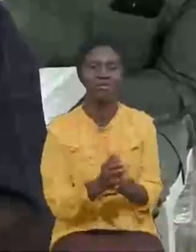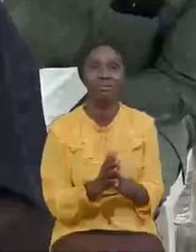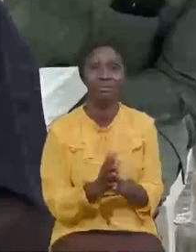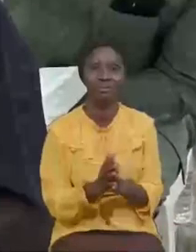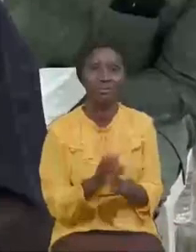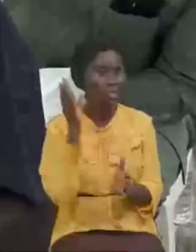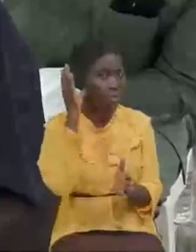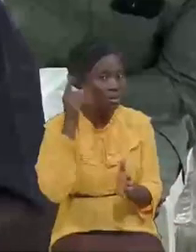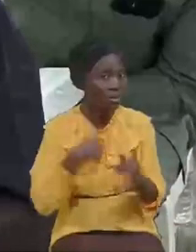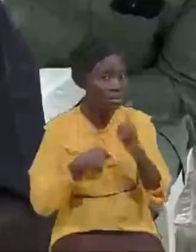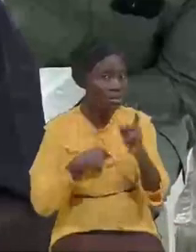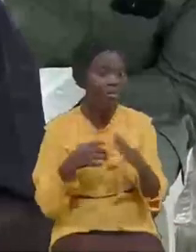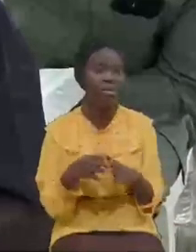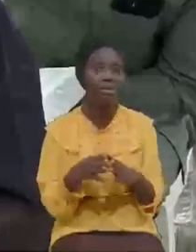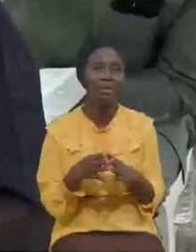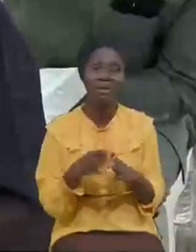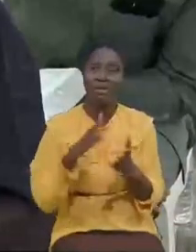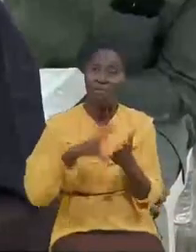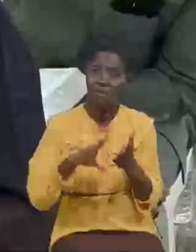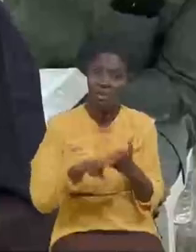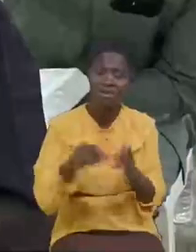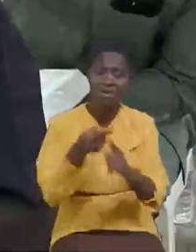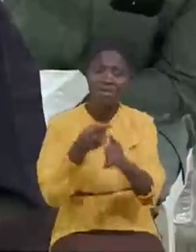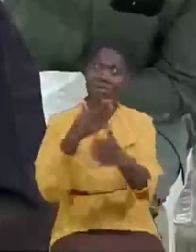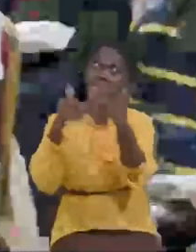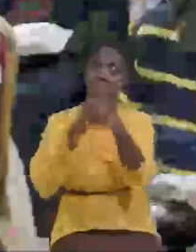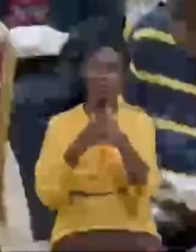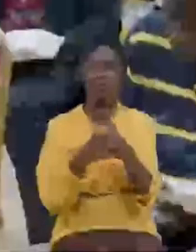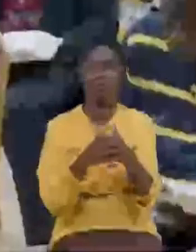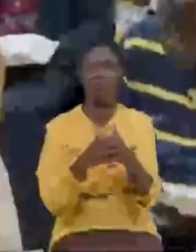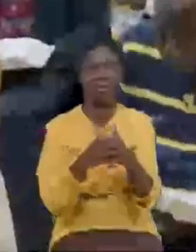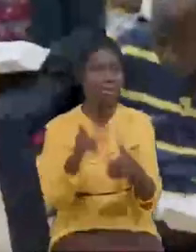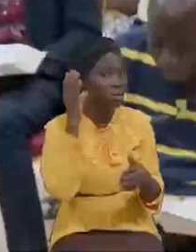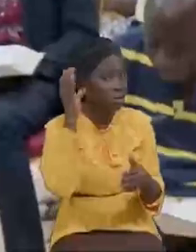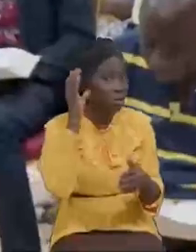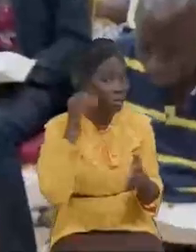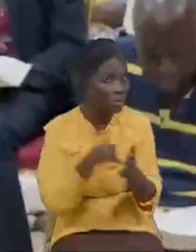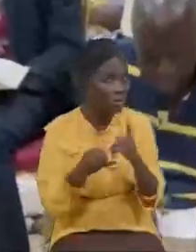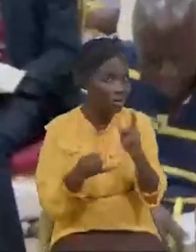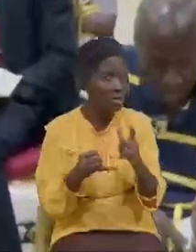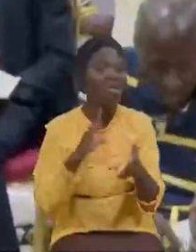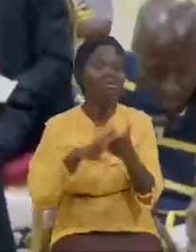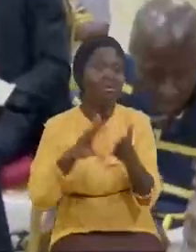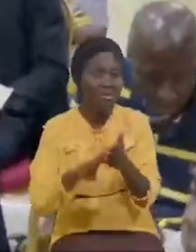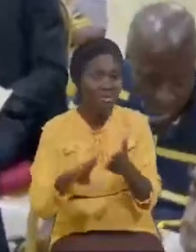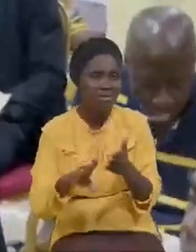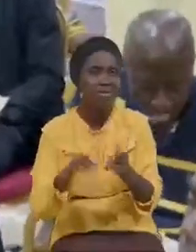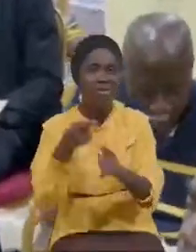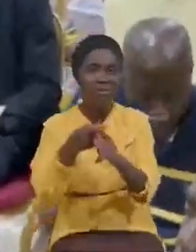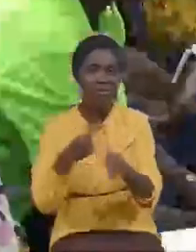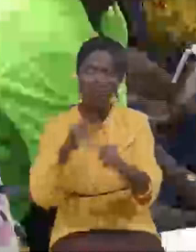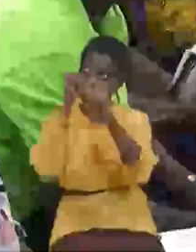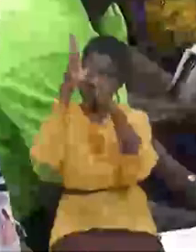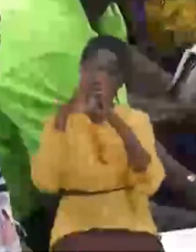va t'y pardonner ce soir. Alors, est-ce que vous entendez cela? Le pardon du ciel, le pardon venant du